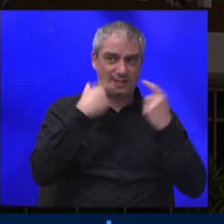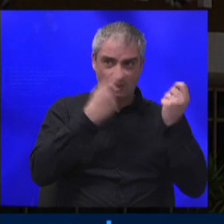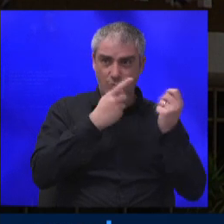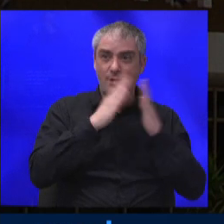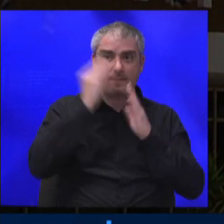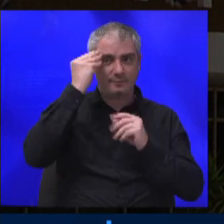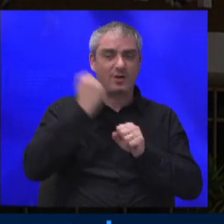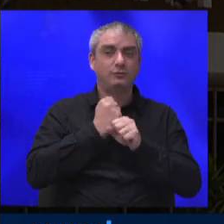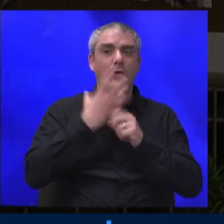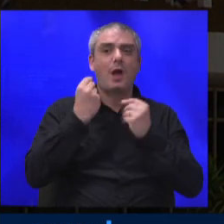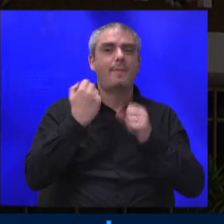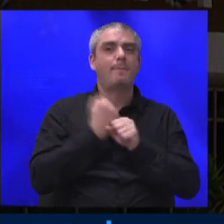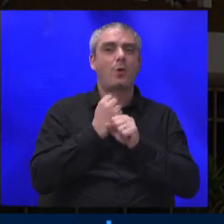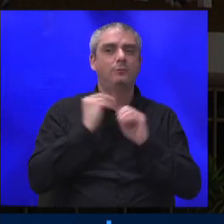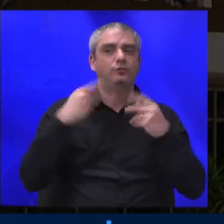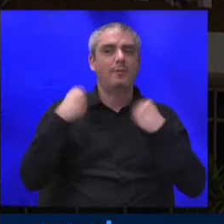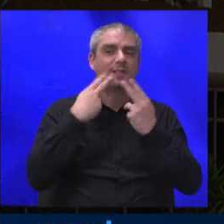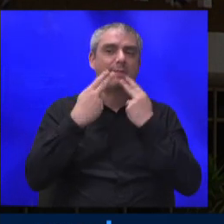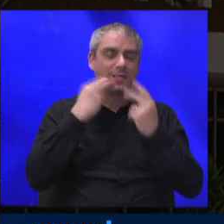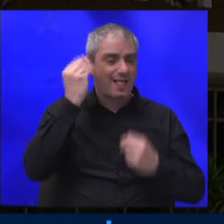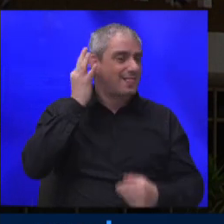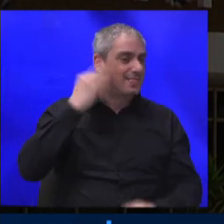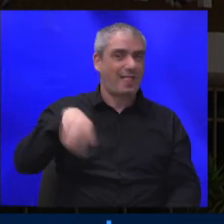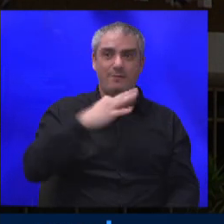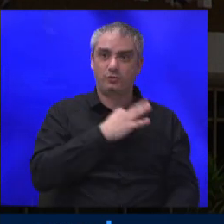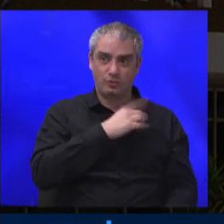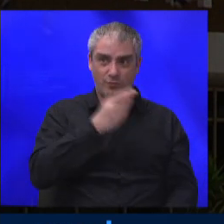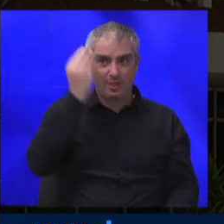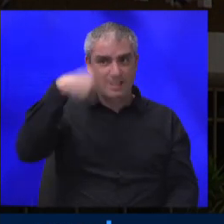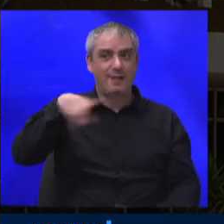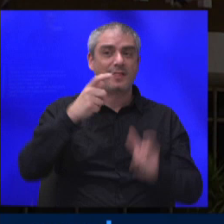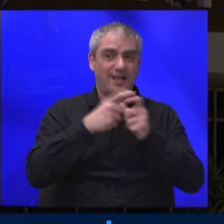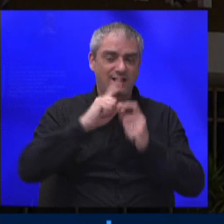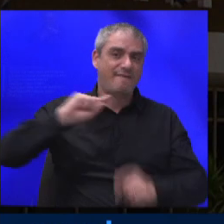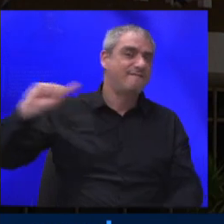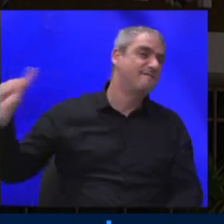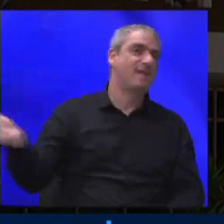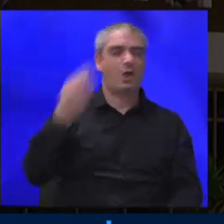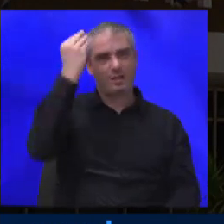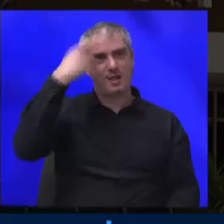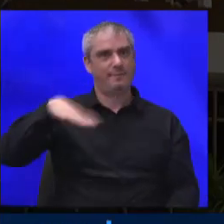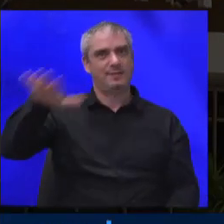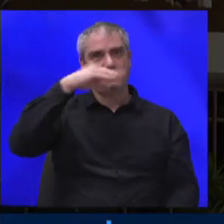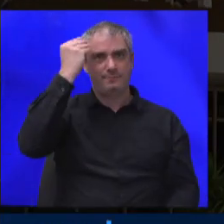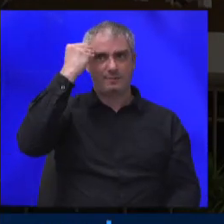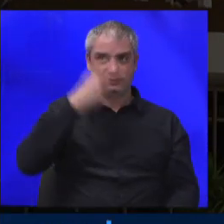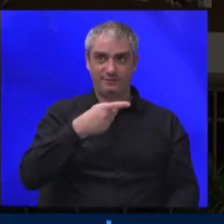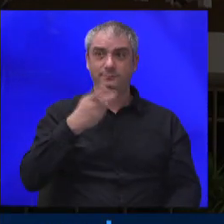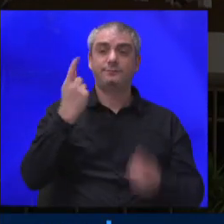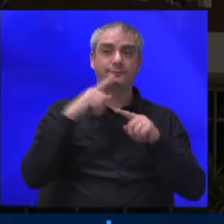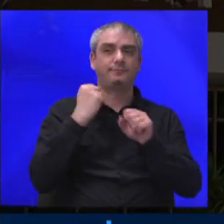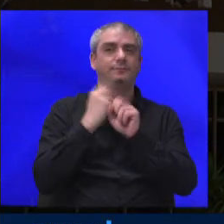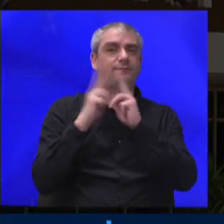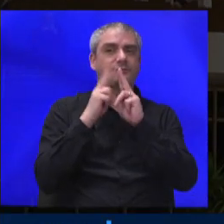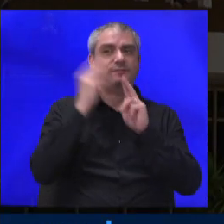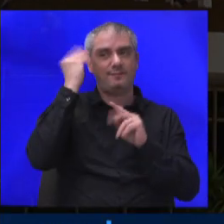הספר ננקטו שורה של פעולות למתן מענים לתלמידות הנפגעות, לתלמידי הכיתה ולכלל תלמידי בית הספר. בתוך כך נערכו מפגשים